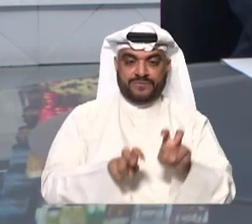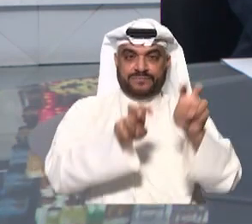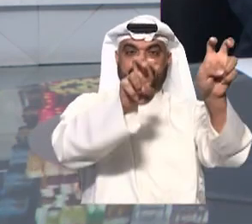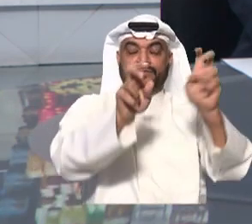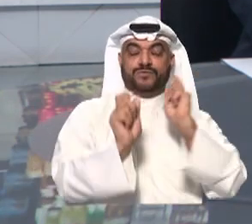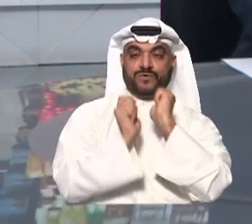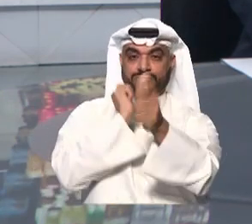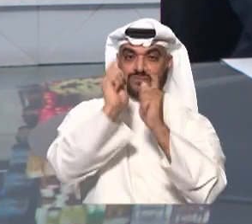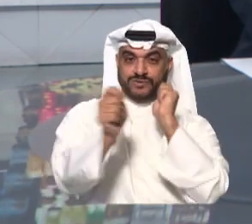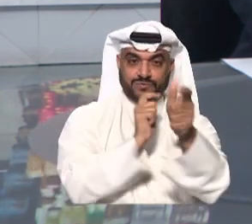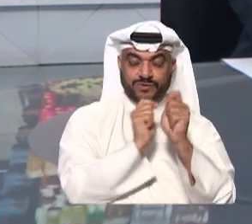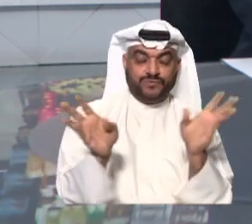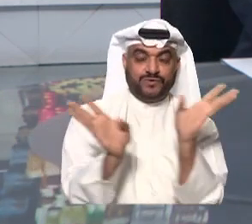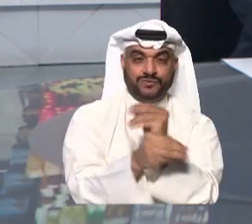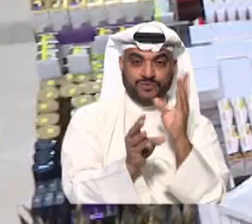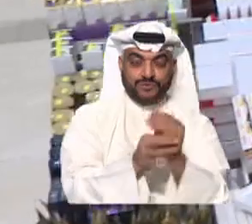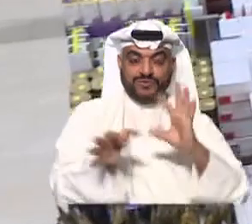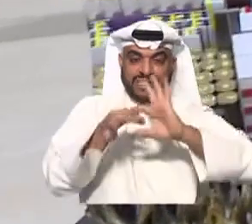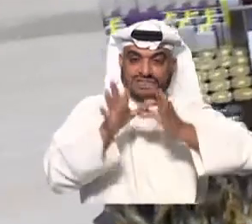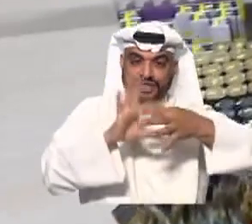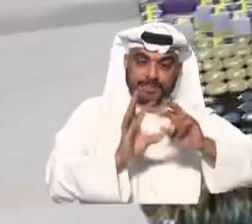مراكز التسوق.